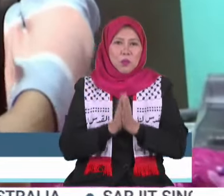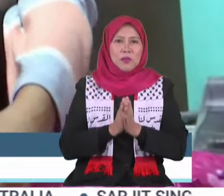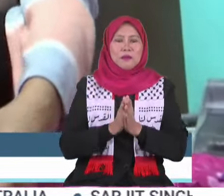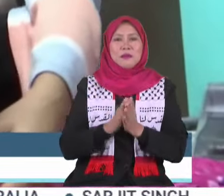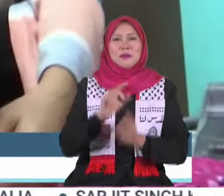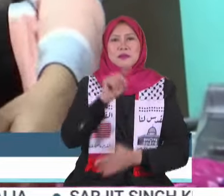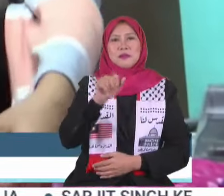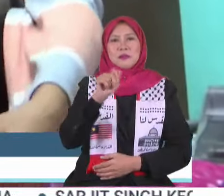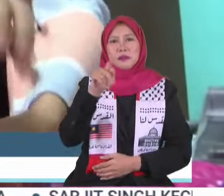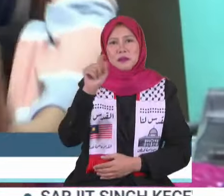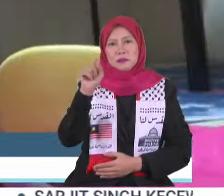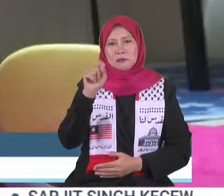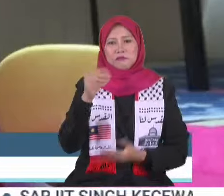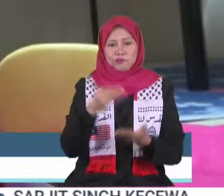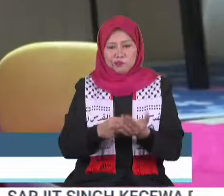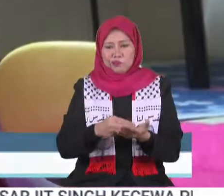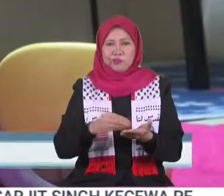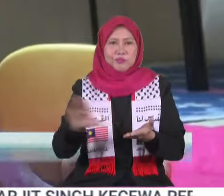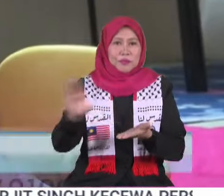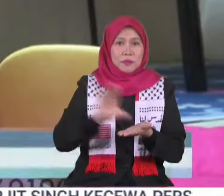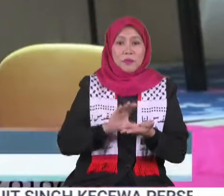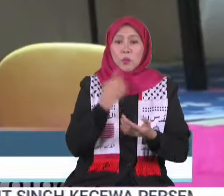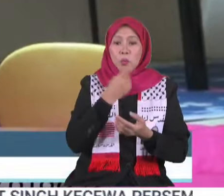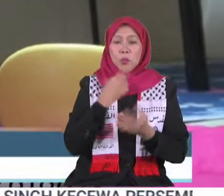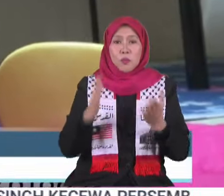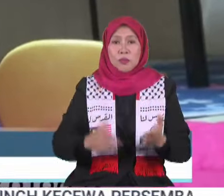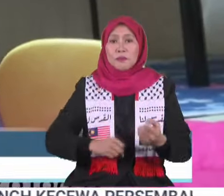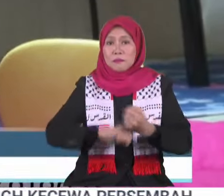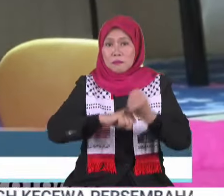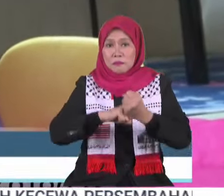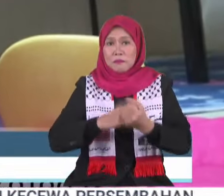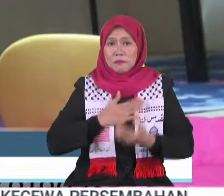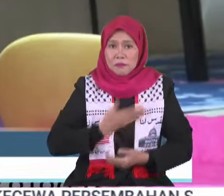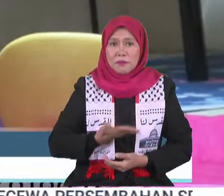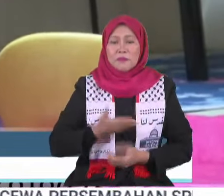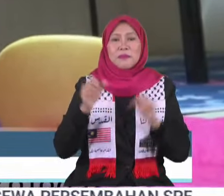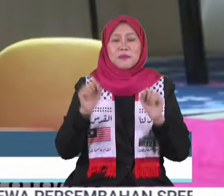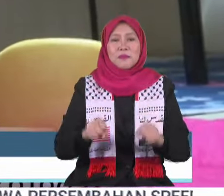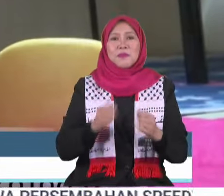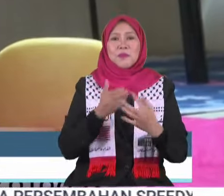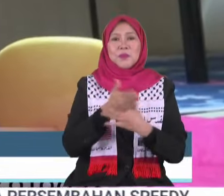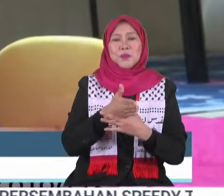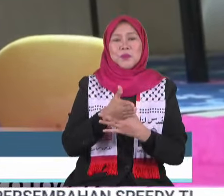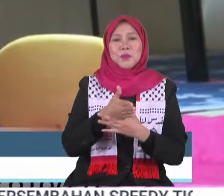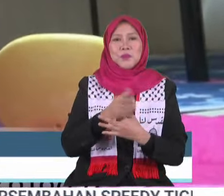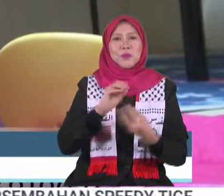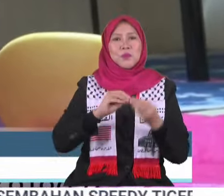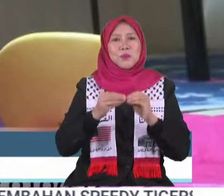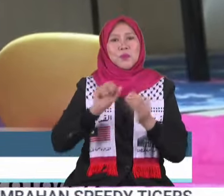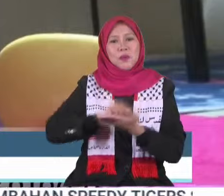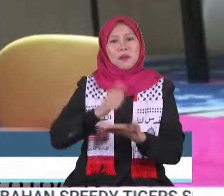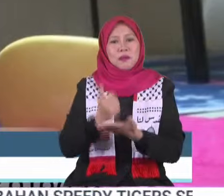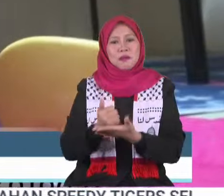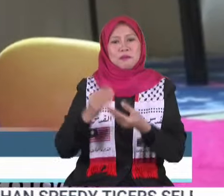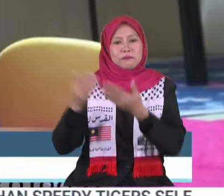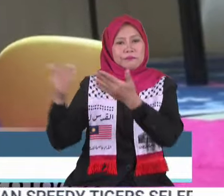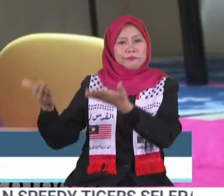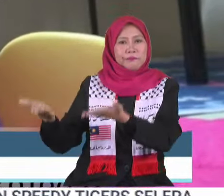Zakat Negeri Kedah. Orang ramai yang ingin menyumbang boleh berbuat demikian menerusi nombor akaun